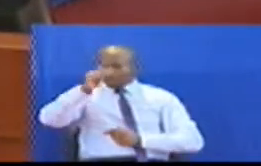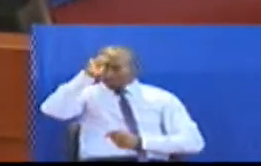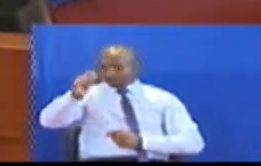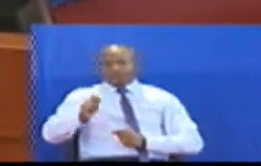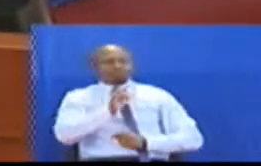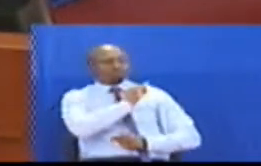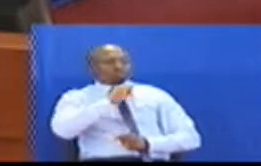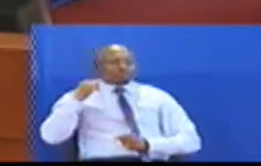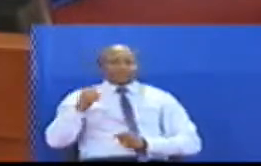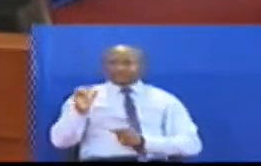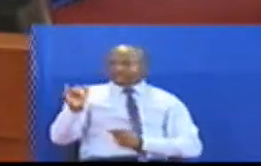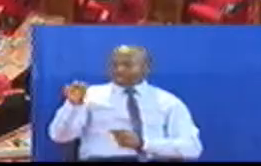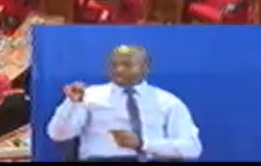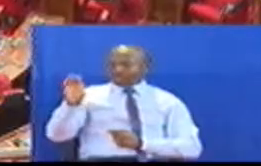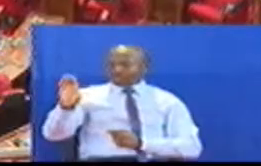Innocent Bilakwate.